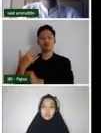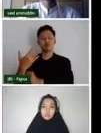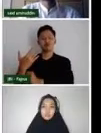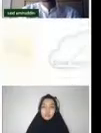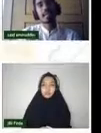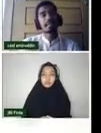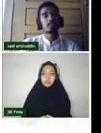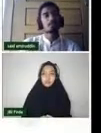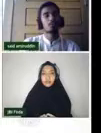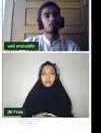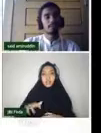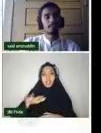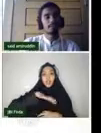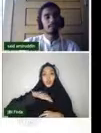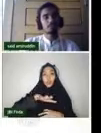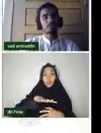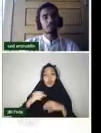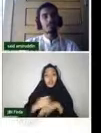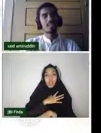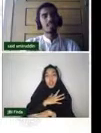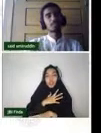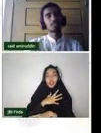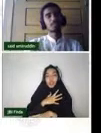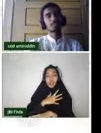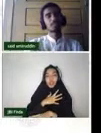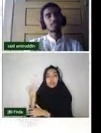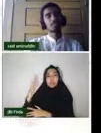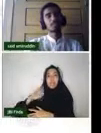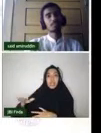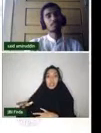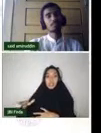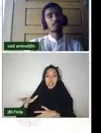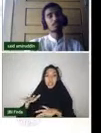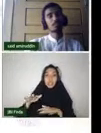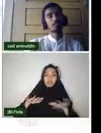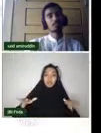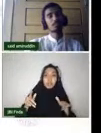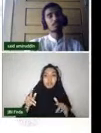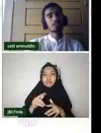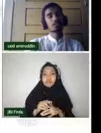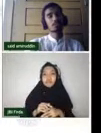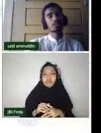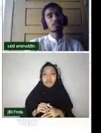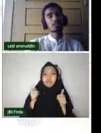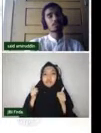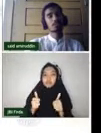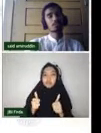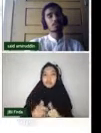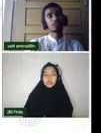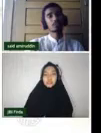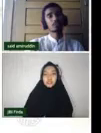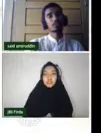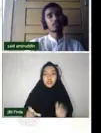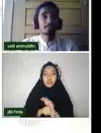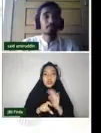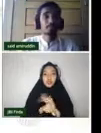perkembangan anak atau murid. Di sini bisa kita ambil contoh seperti ini.